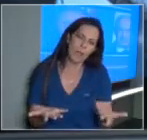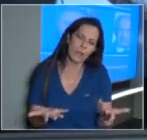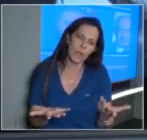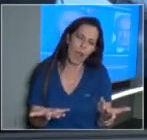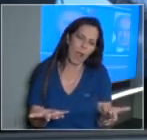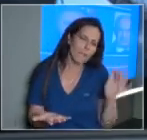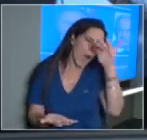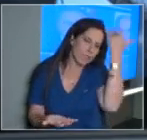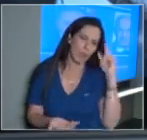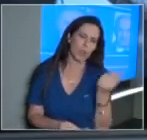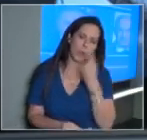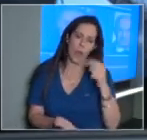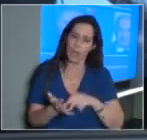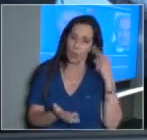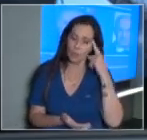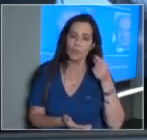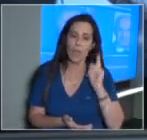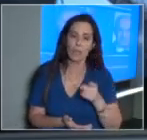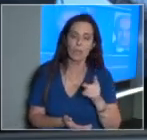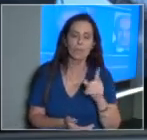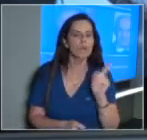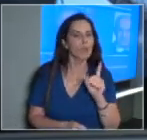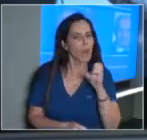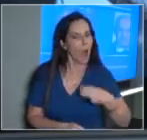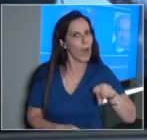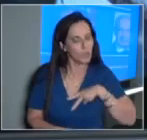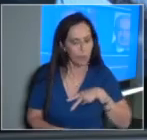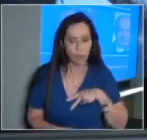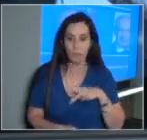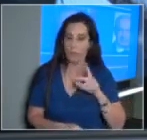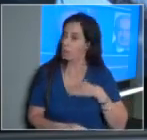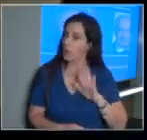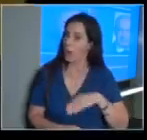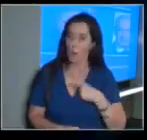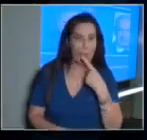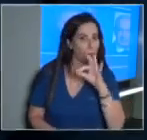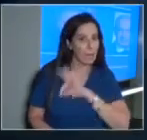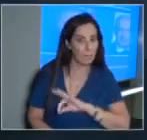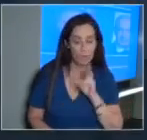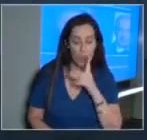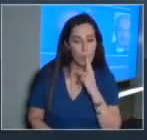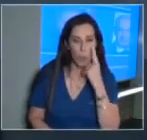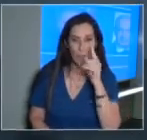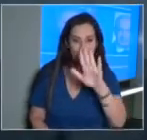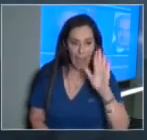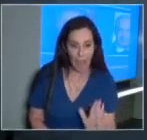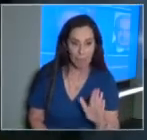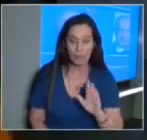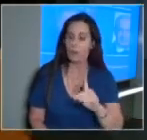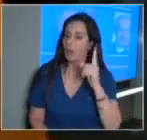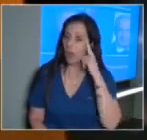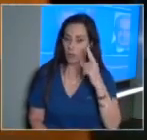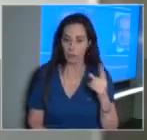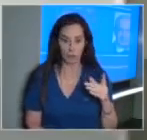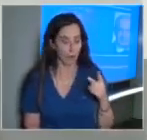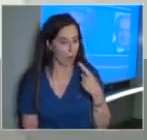וטיפוס על יציאים מצד כל הצדדים, ולכן אני חושב שצריך מבוגר אחרי שיכניס אותם לחדר, וזה מה שאמרתי גם לליברמן ביום שישי. אמרתי לו, תשמע, עמדתך